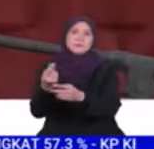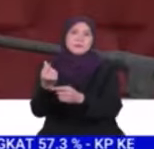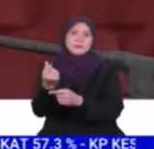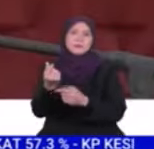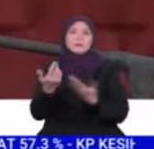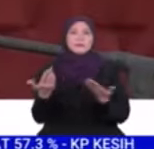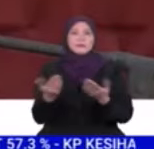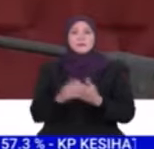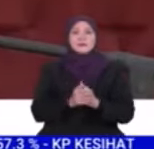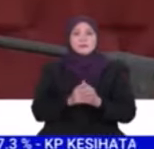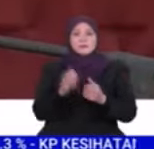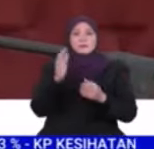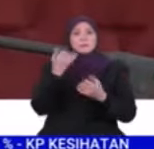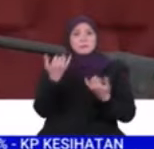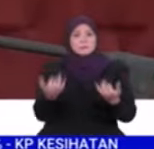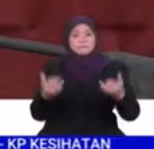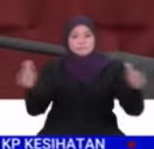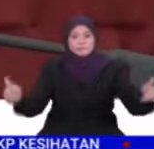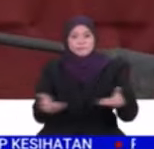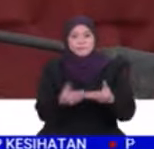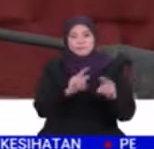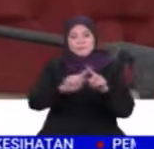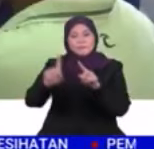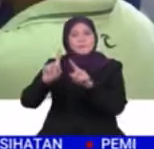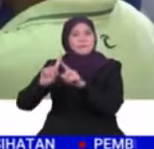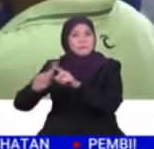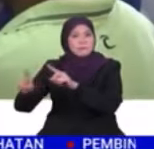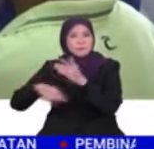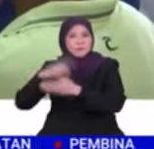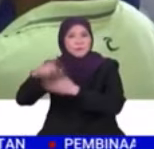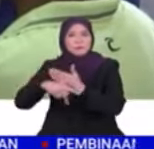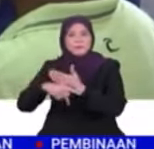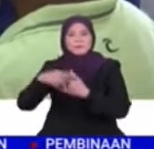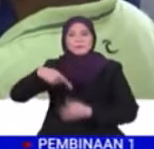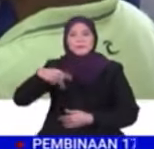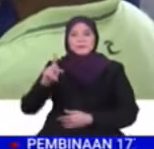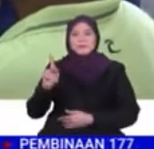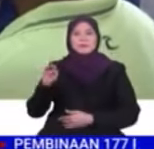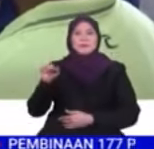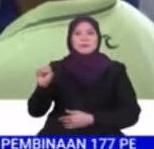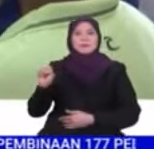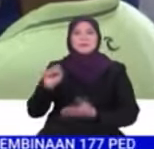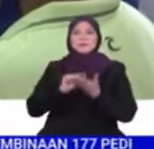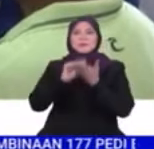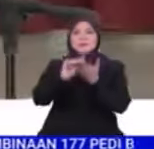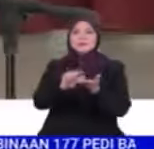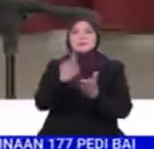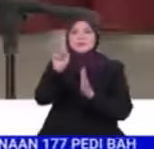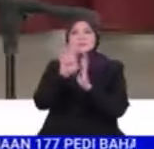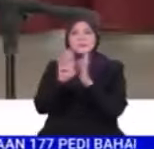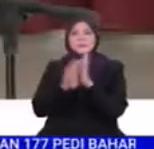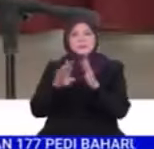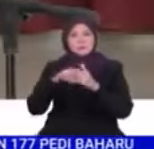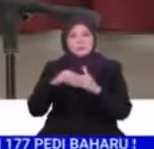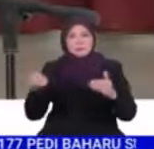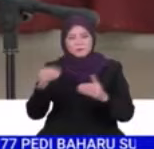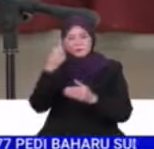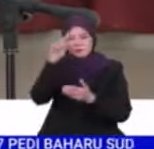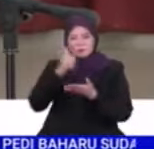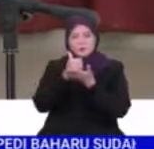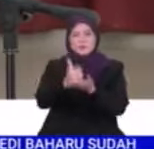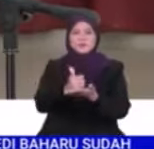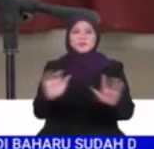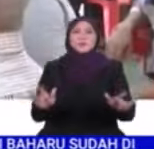berkata, kerajaan pimpinannya memperkenalkan pelbagai inisiatif kepada PMKS termasuk geran RM1 bilion bagi